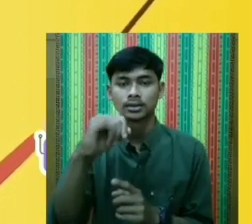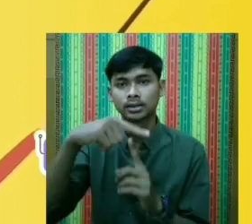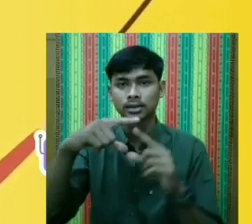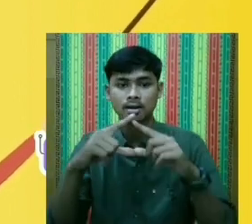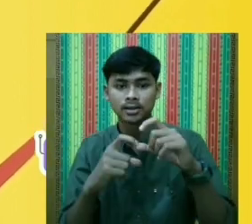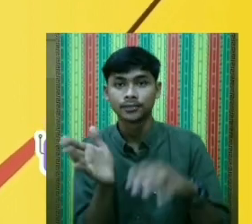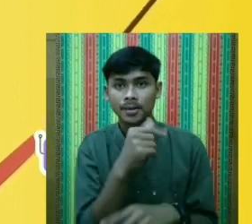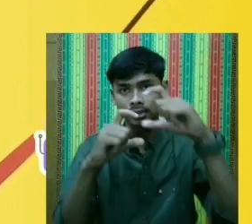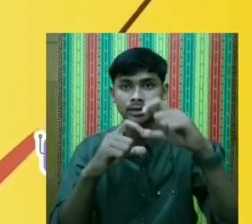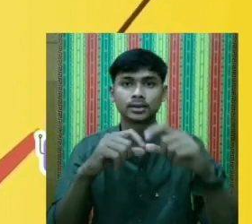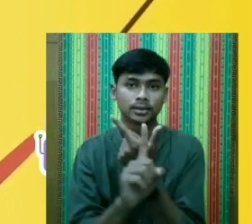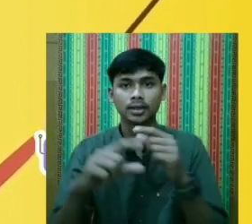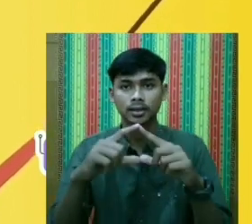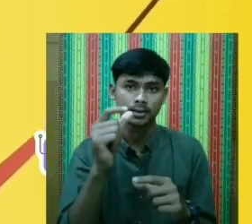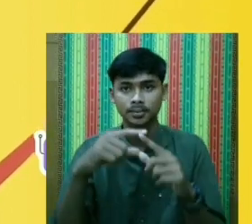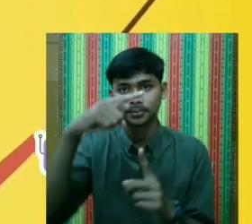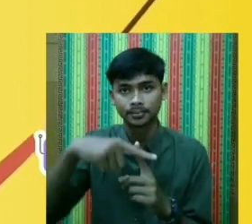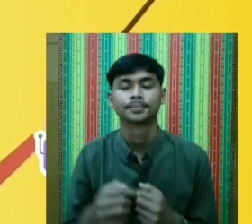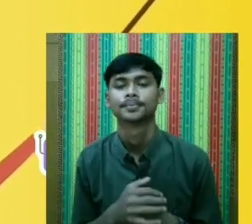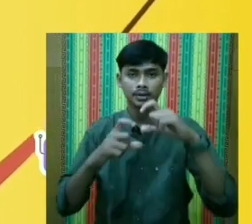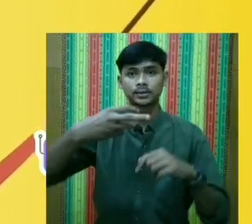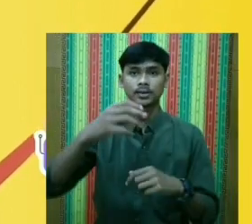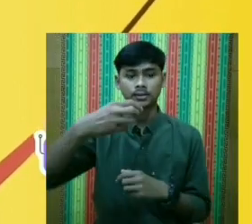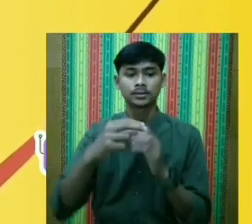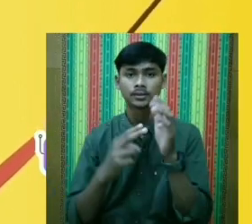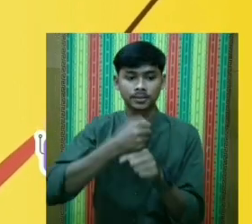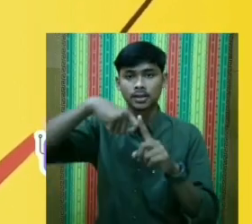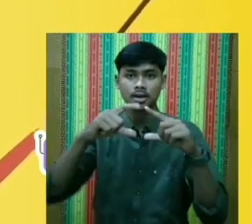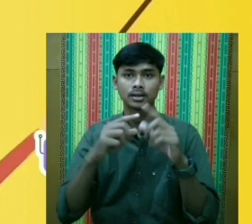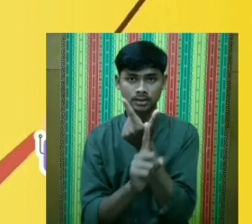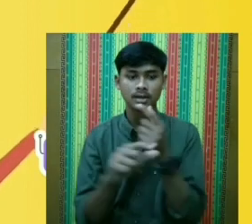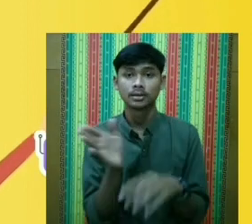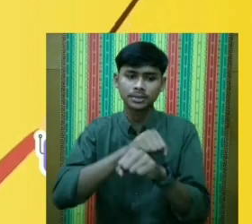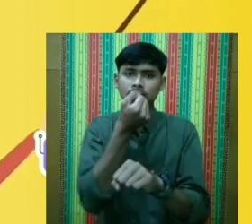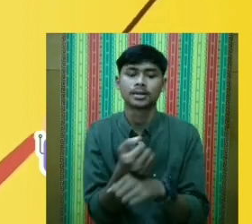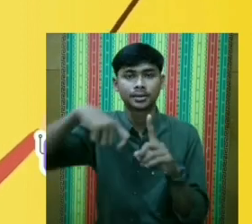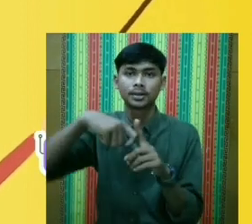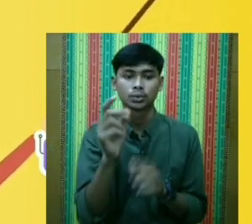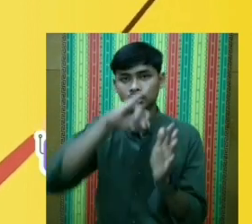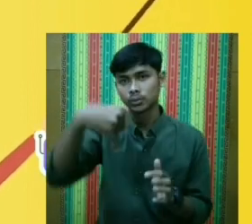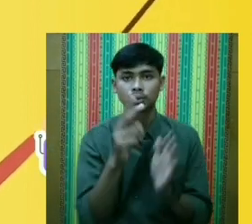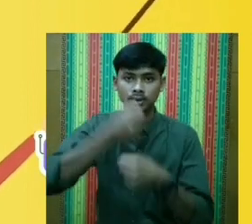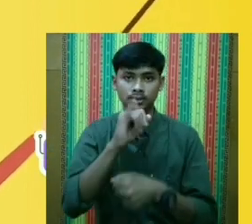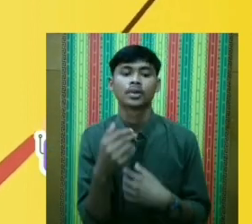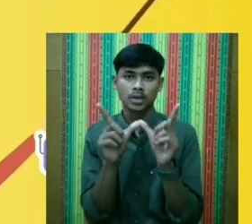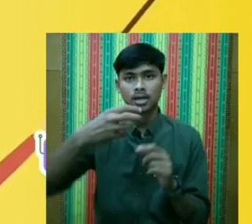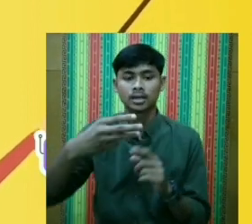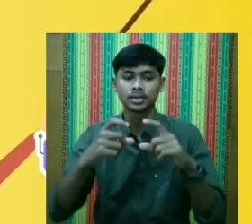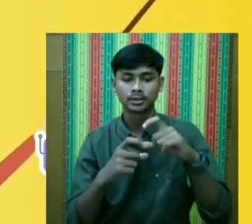website kami atau hubungi nomor 0822